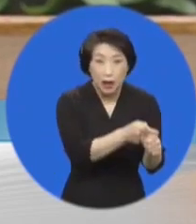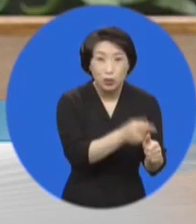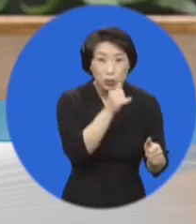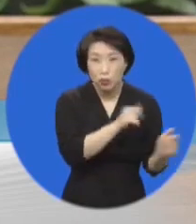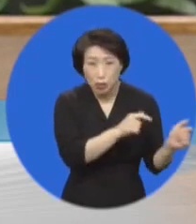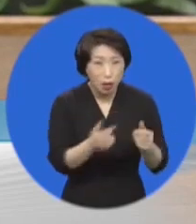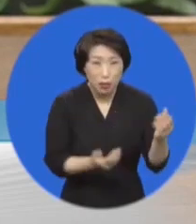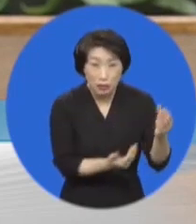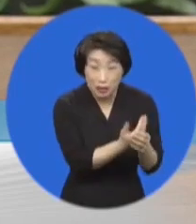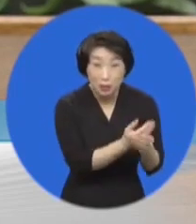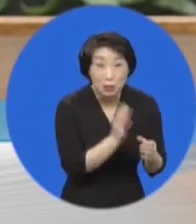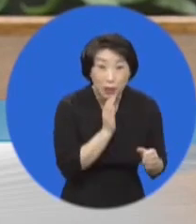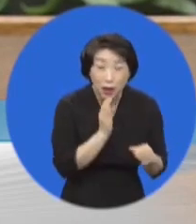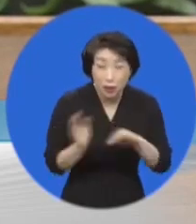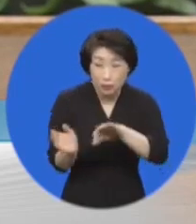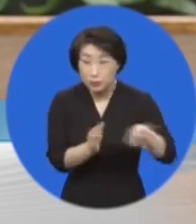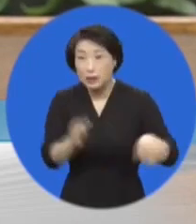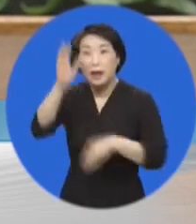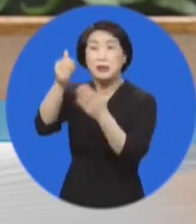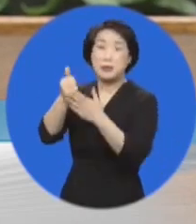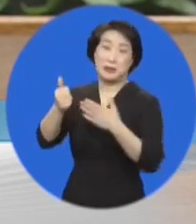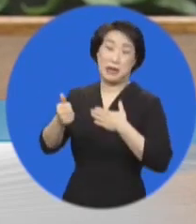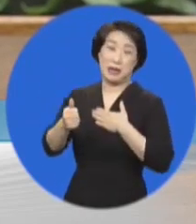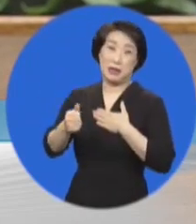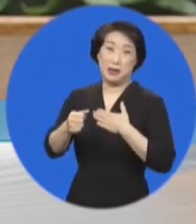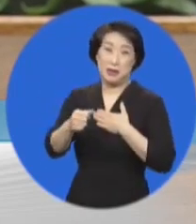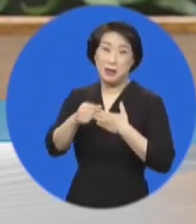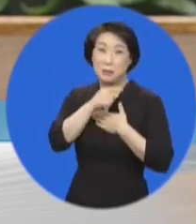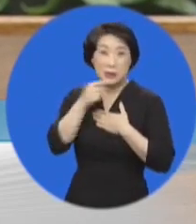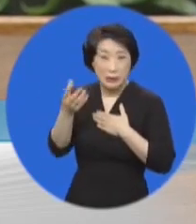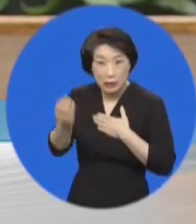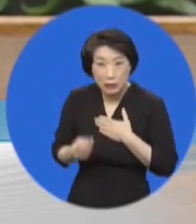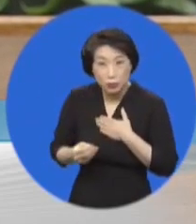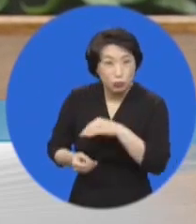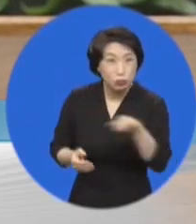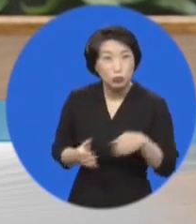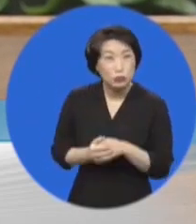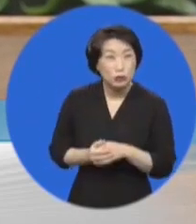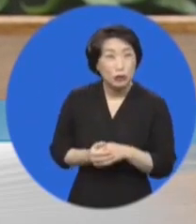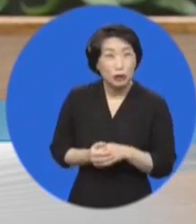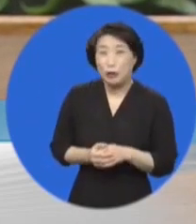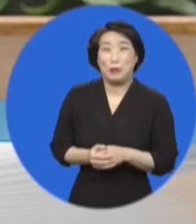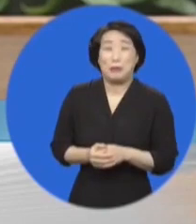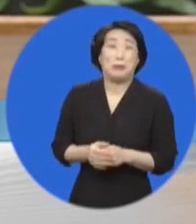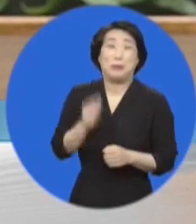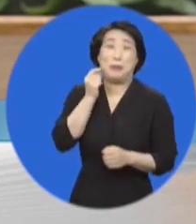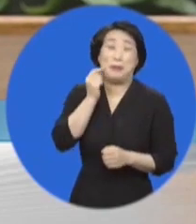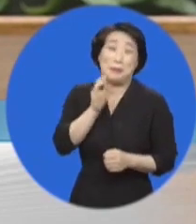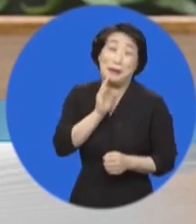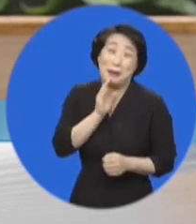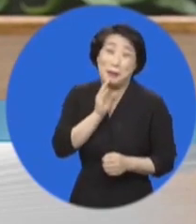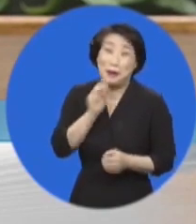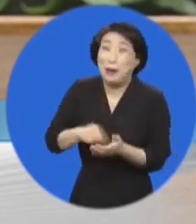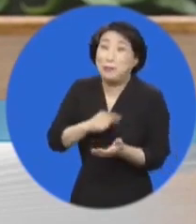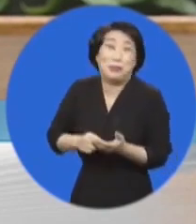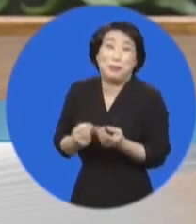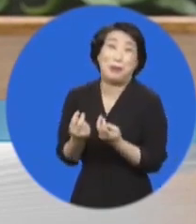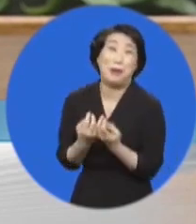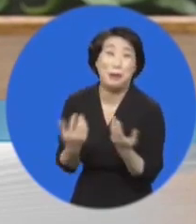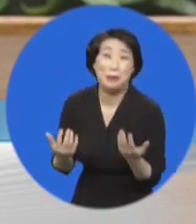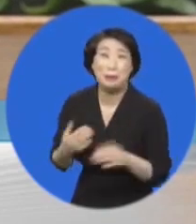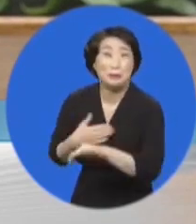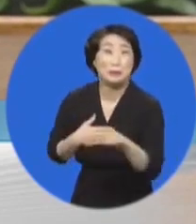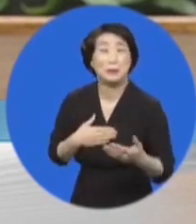내게 주신 빚은 빚으로 줬으면 우리는 받을 수 없어요. 왜? 갚을 길이